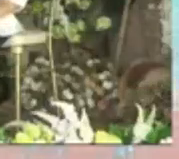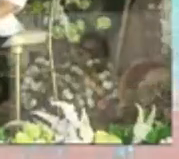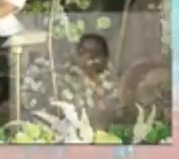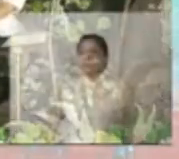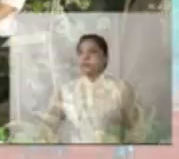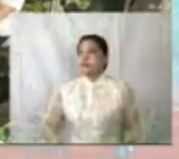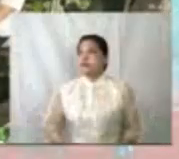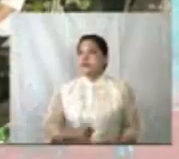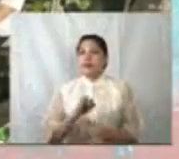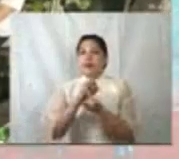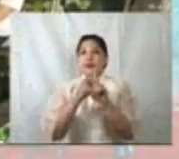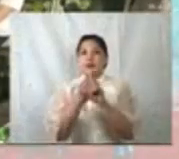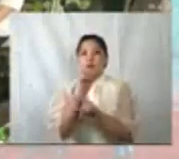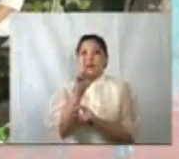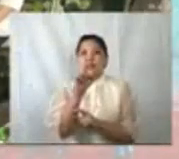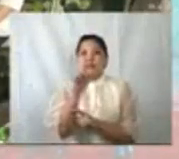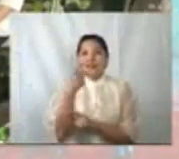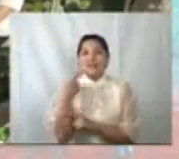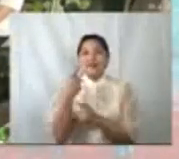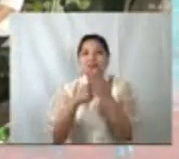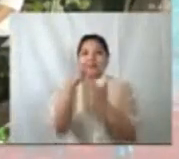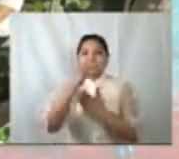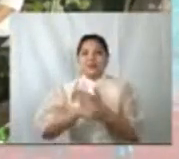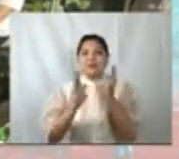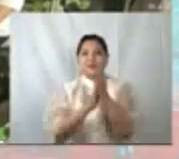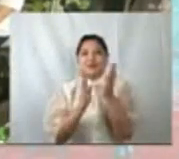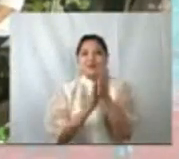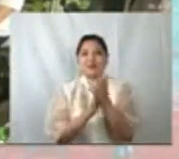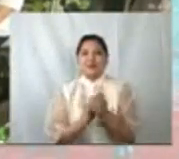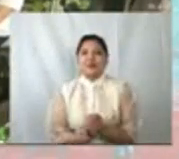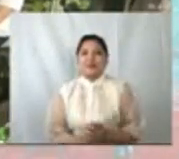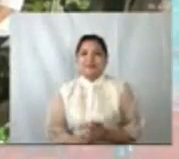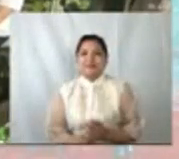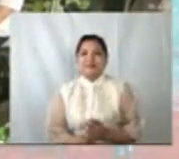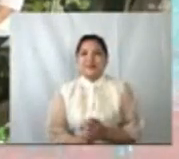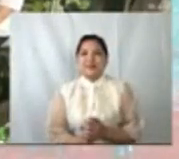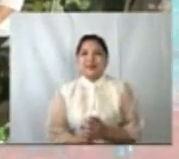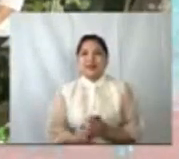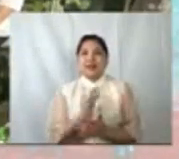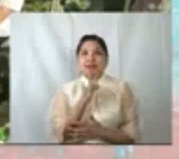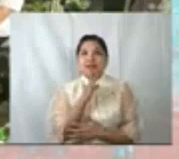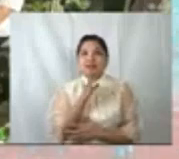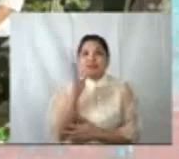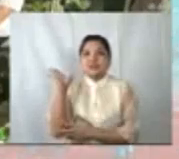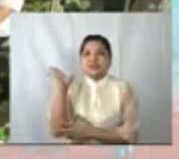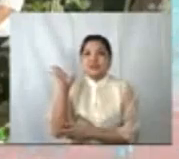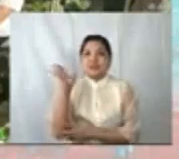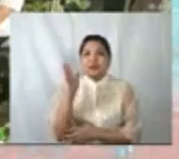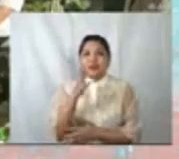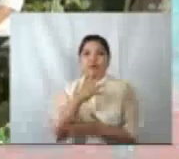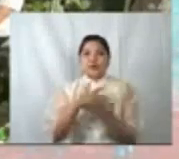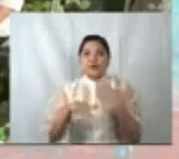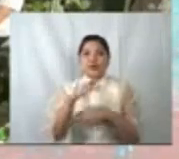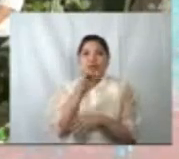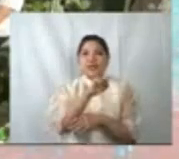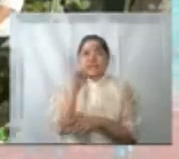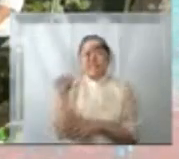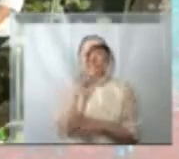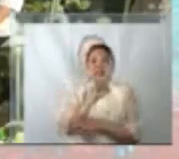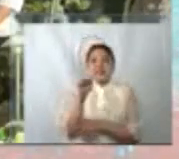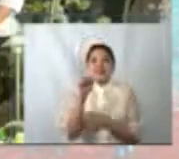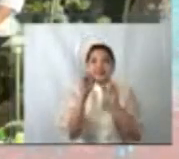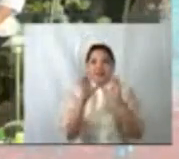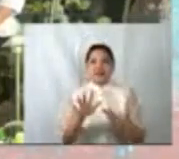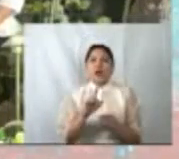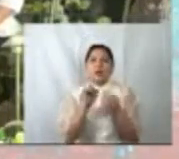may program sila sa school. Para alam yes. ng mga tao. At magsasalita yung kanilang social studies teacher tungkol yes. sa